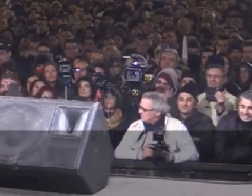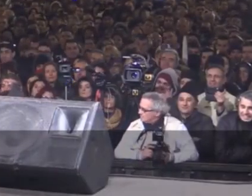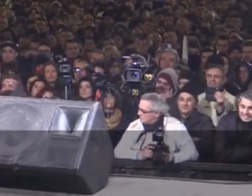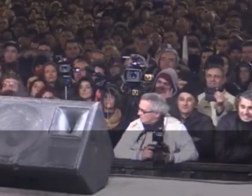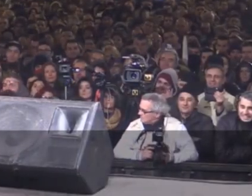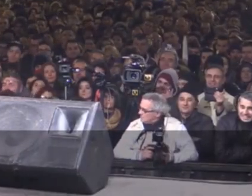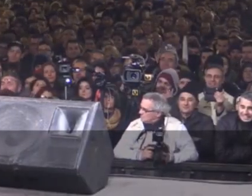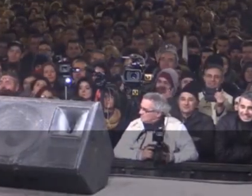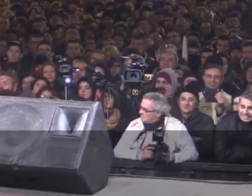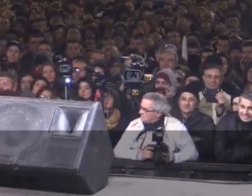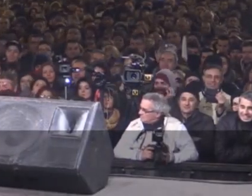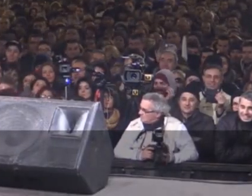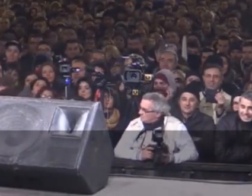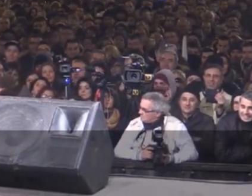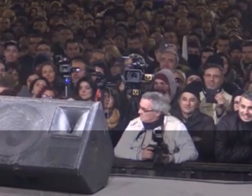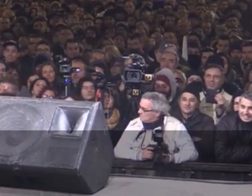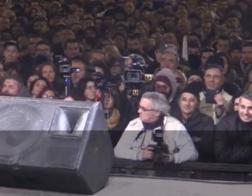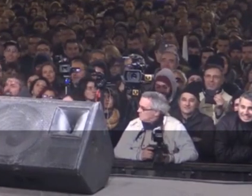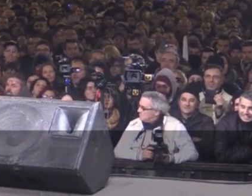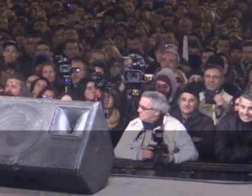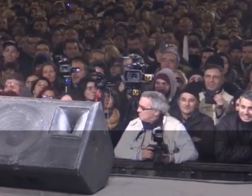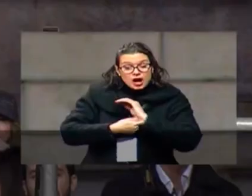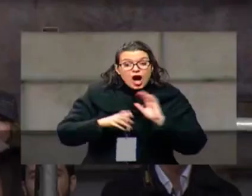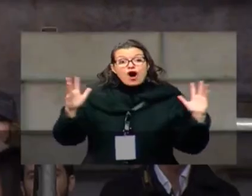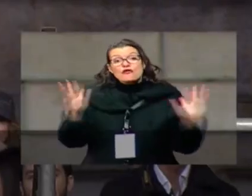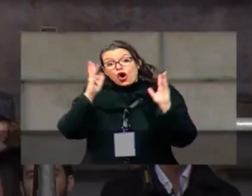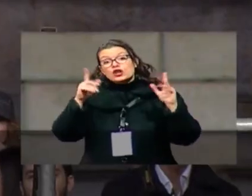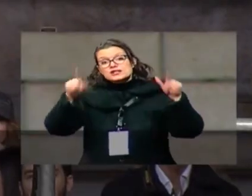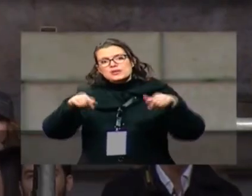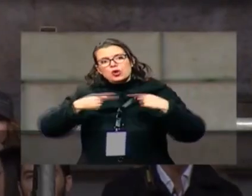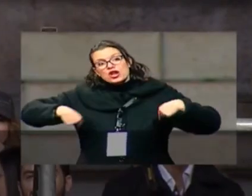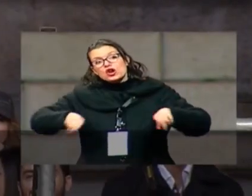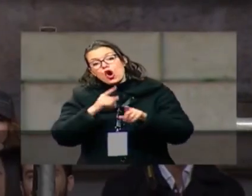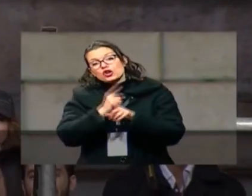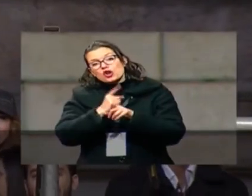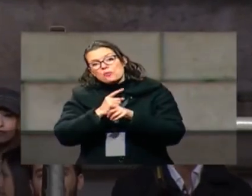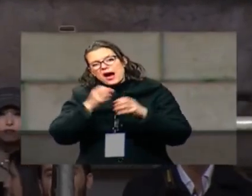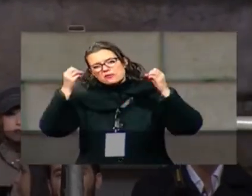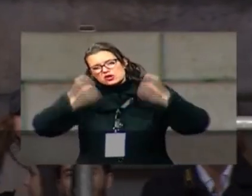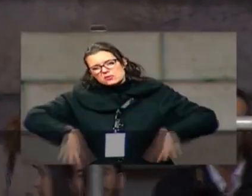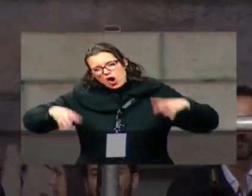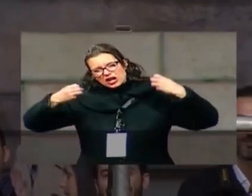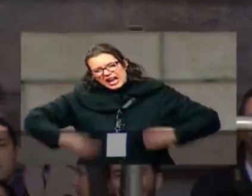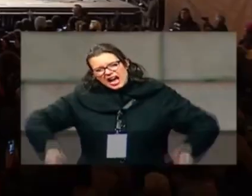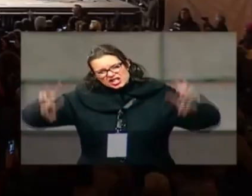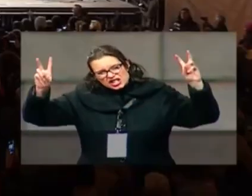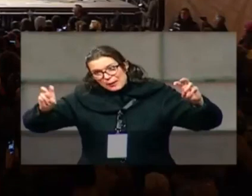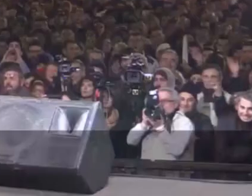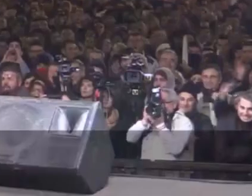onesti forse dovremmo sporcarci anche noi di merda forse non lo so Ah